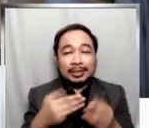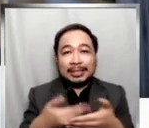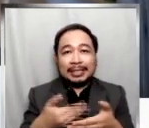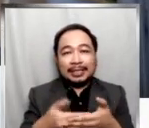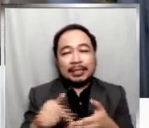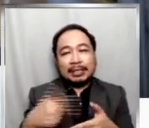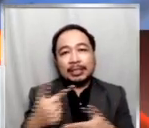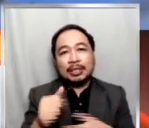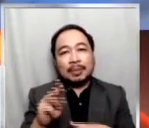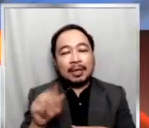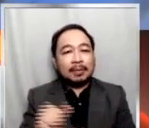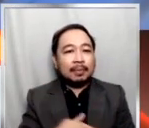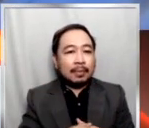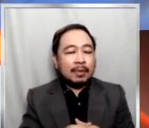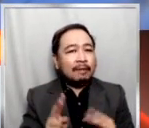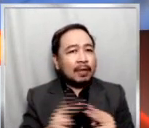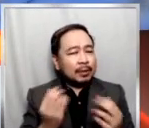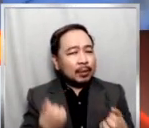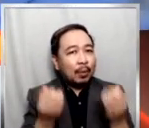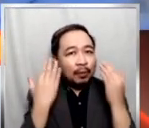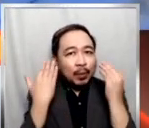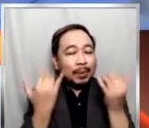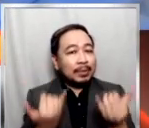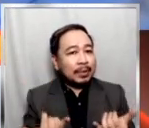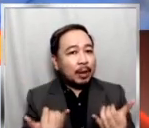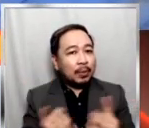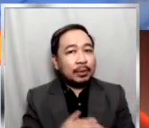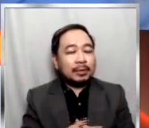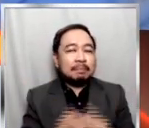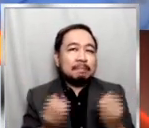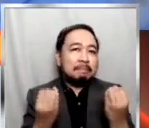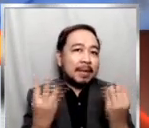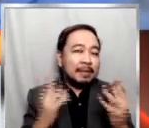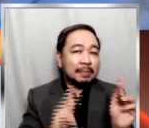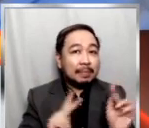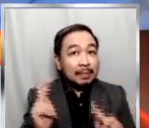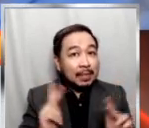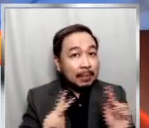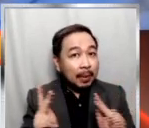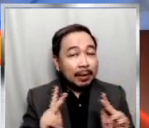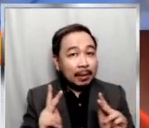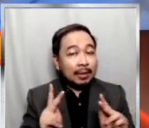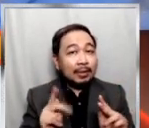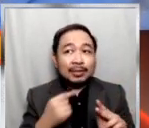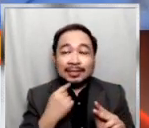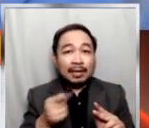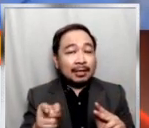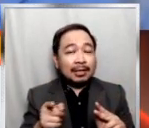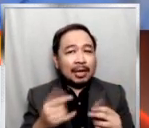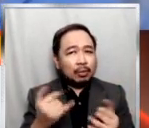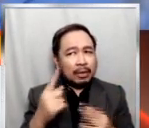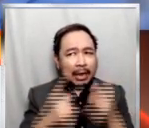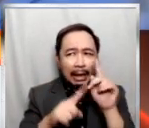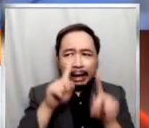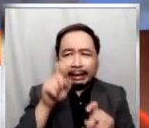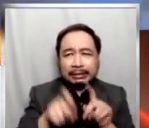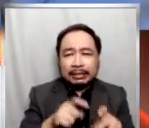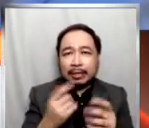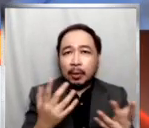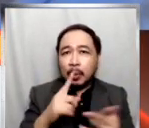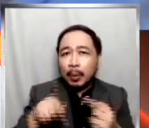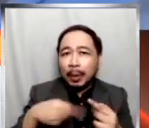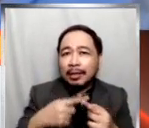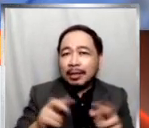It's very overwhelming na ang daming tao na nagsasabi sa amin, na nagtatanong kailan daw ipapalabas,